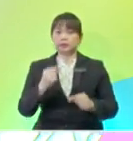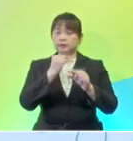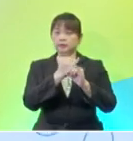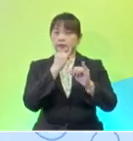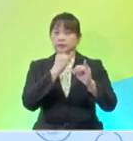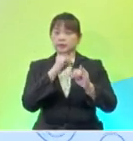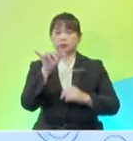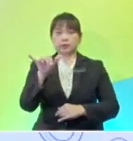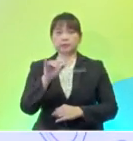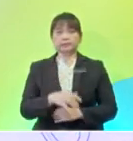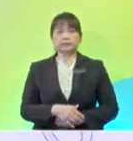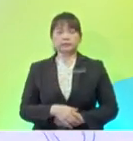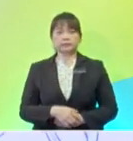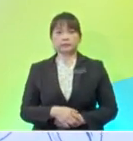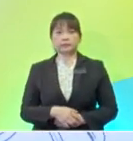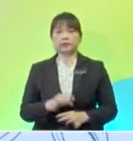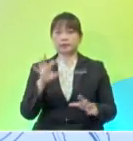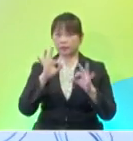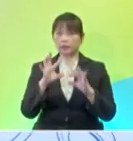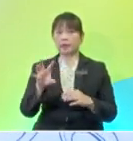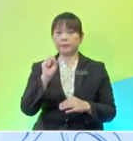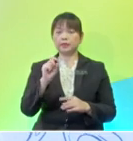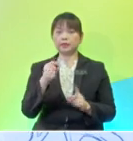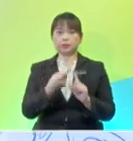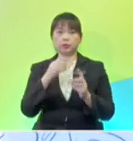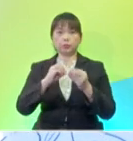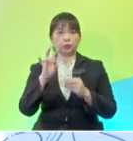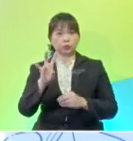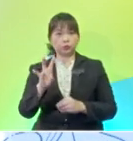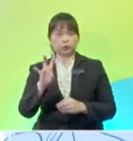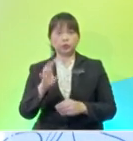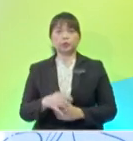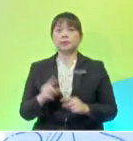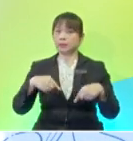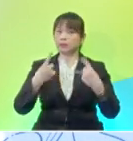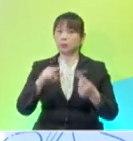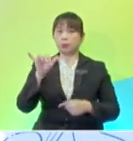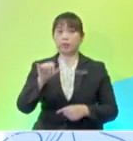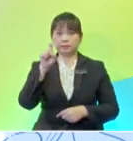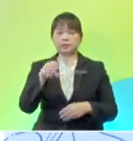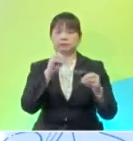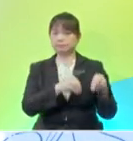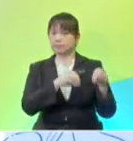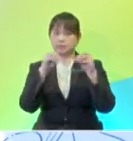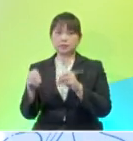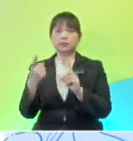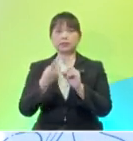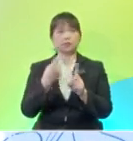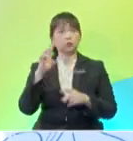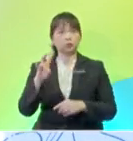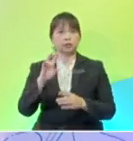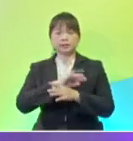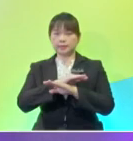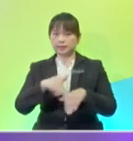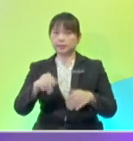ini tips juga kalau ambil dari nunggu 7 pergi ke way mesti pindah dari 7 jangan tiba-tiba